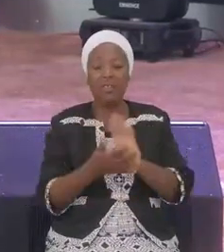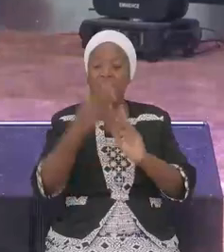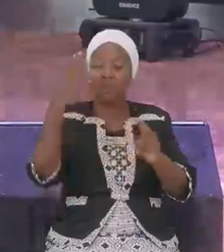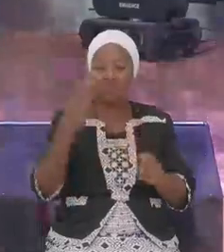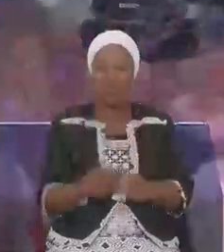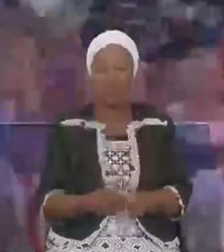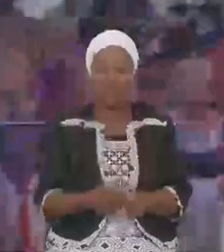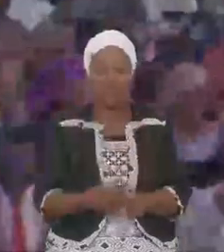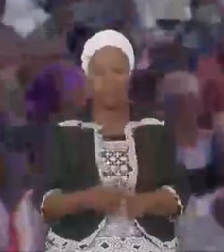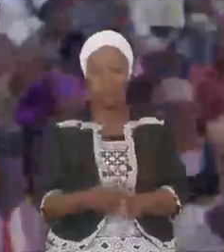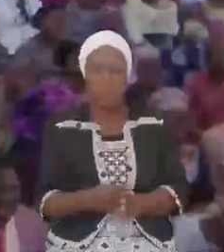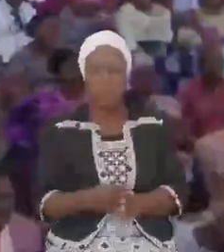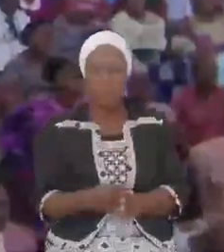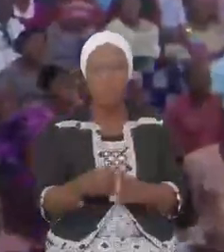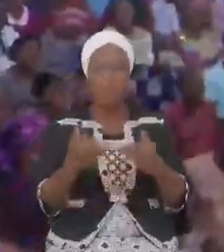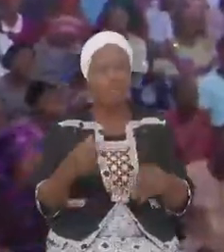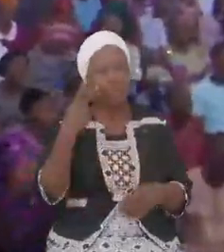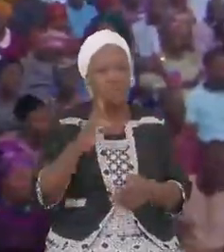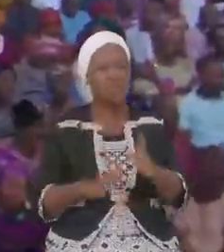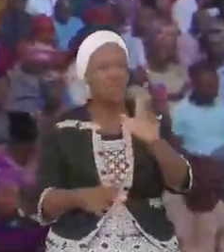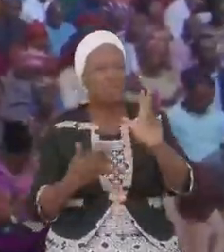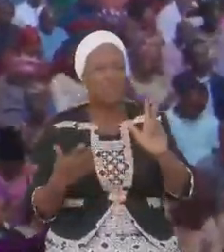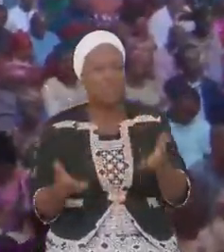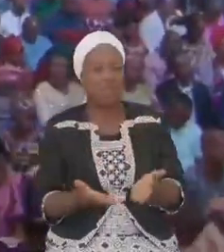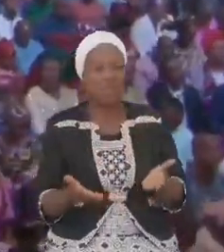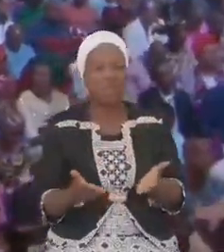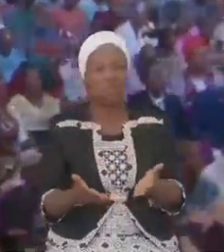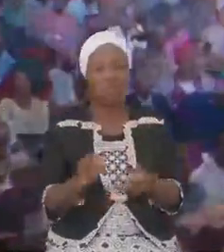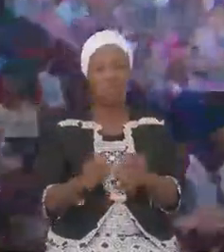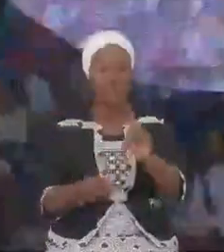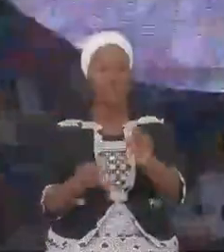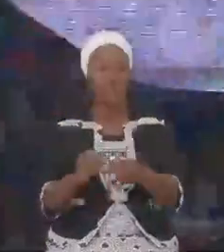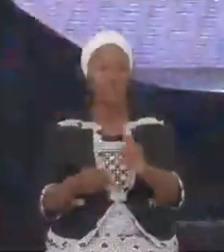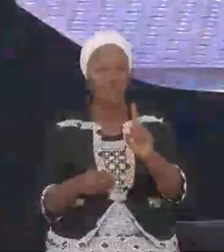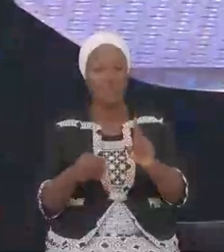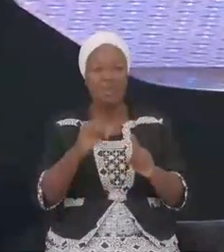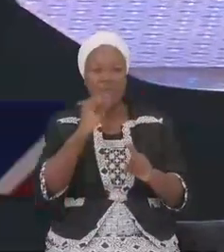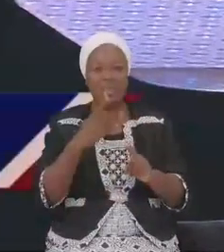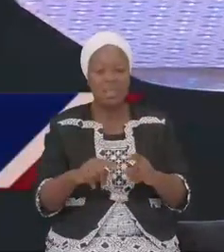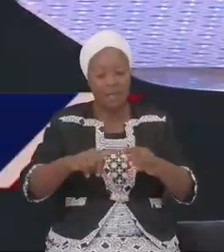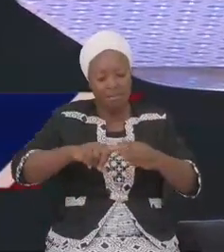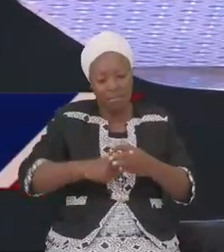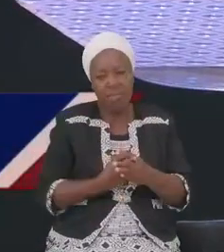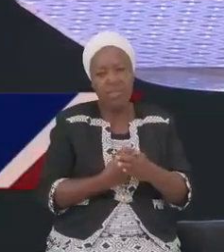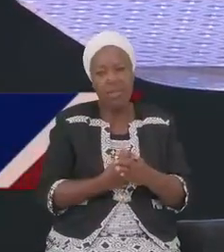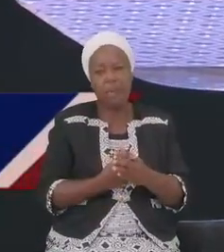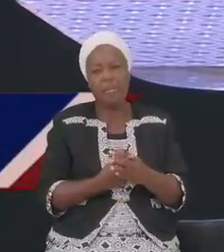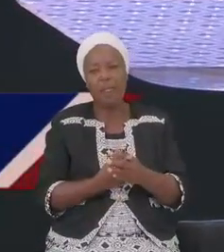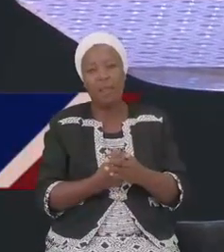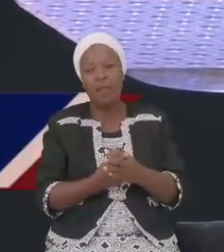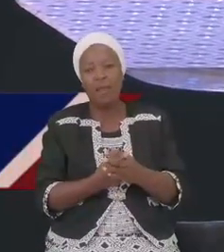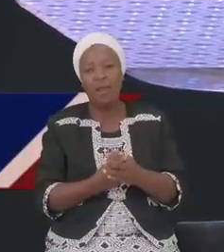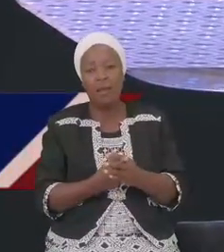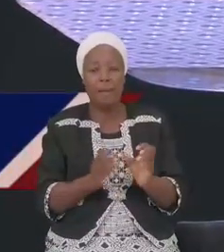Jésus-Christ. Allons, voyons trois points ici. Premier point, c'est le privilège de base dans la